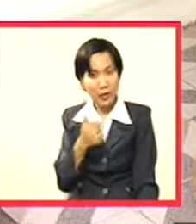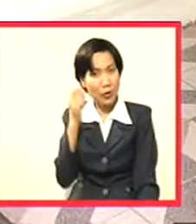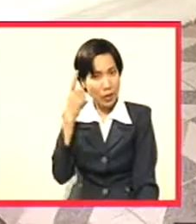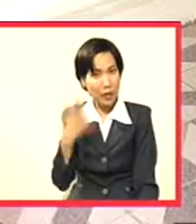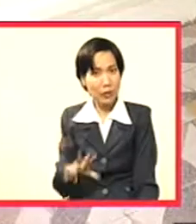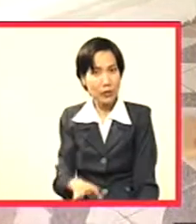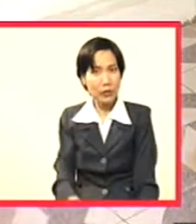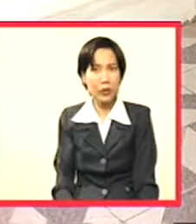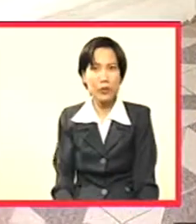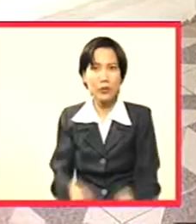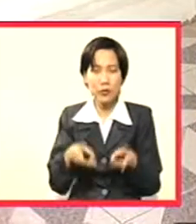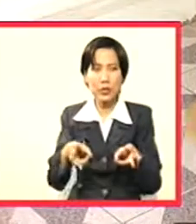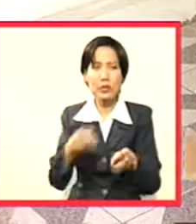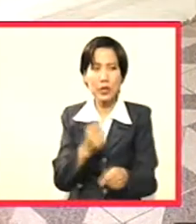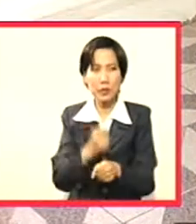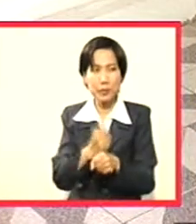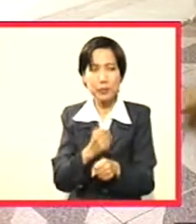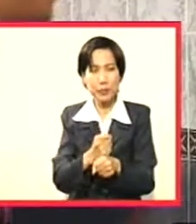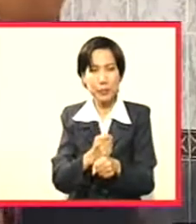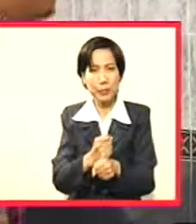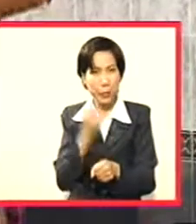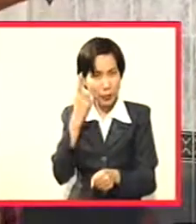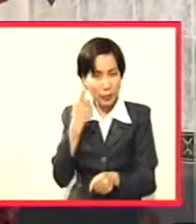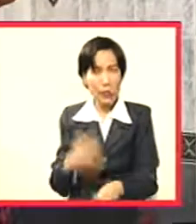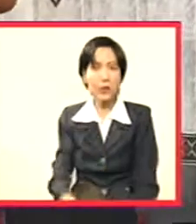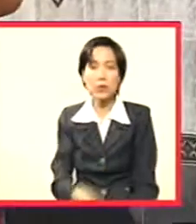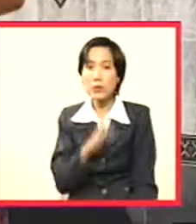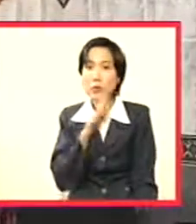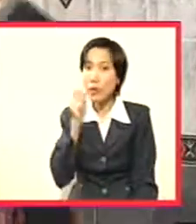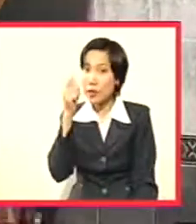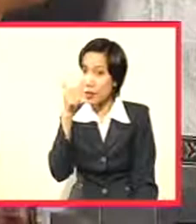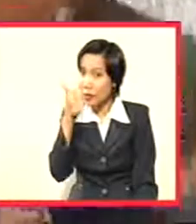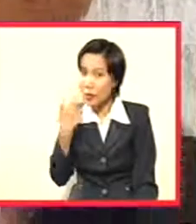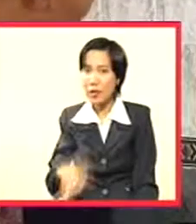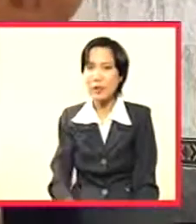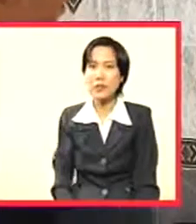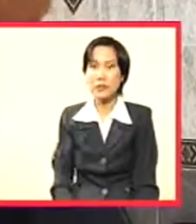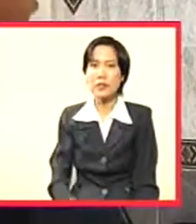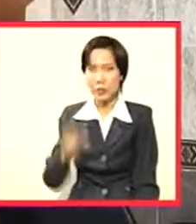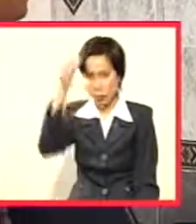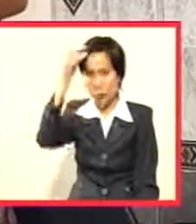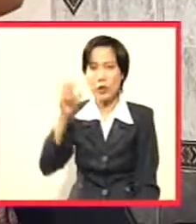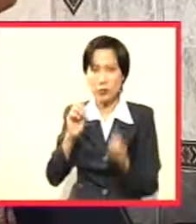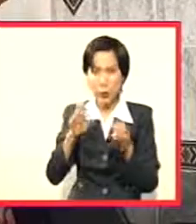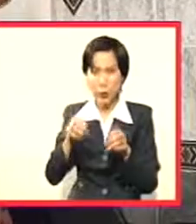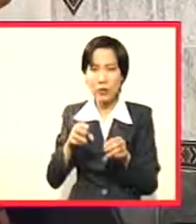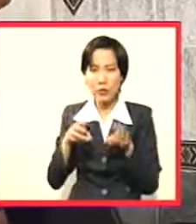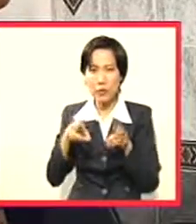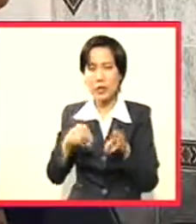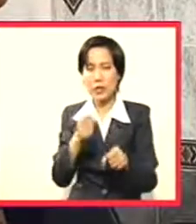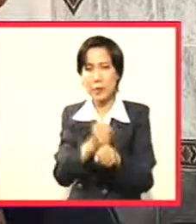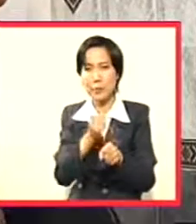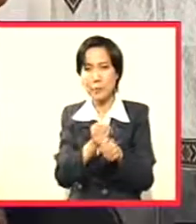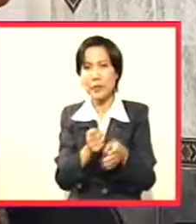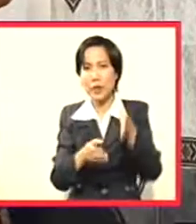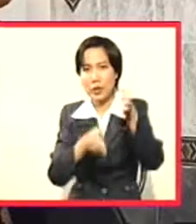ใจบ้างหรือยังวิธีการปูกระเบื้องบนพื้นคอนกรีตถ้าเข้าใจดีแล้วเฮียกล้วยก็จะสอนวิทยายุทธการปูกระเบื้องบนผนังคอน